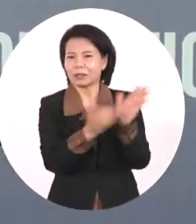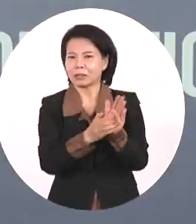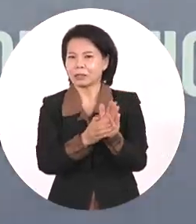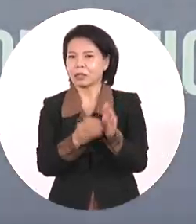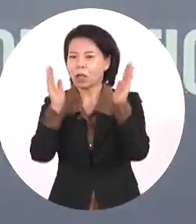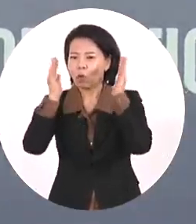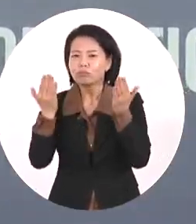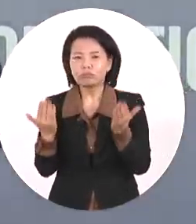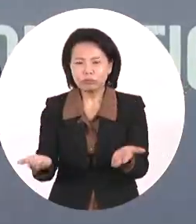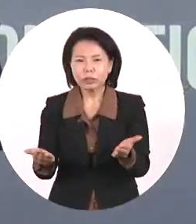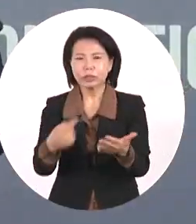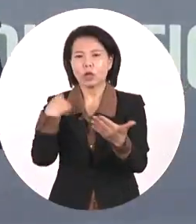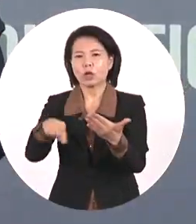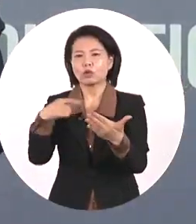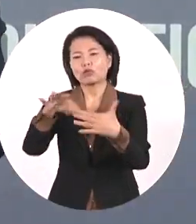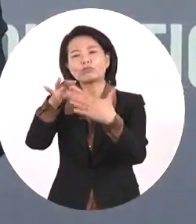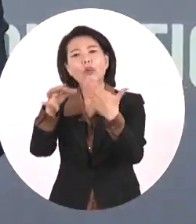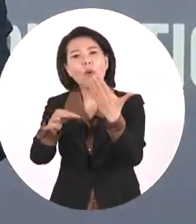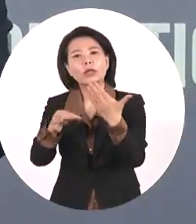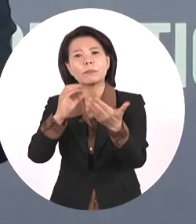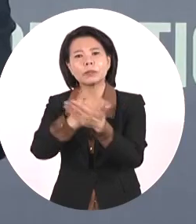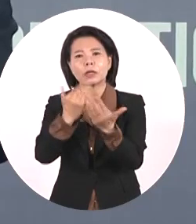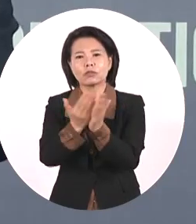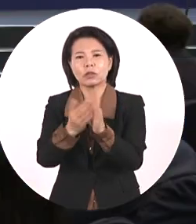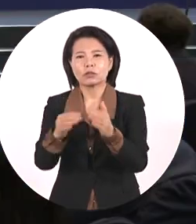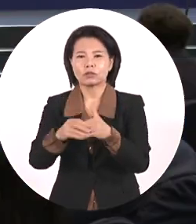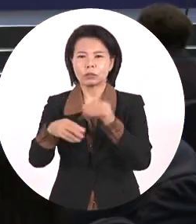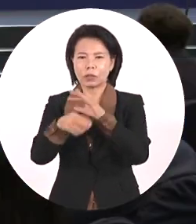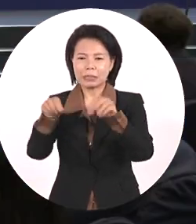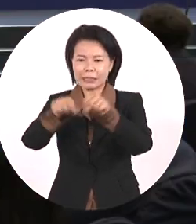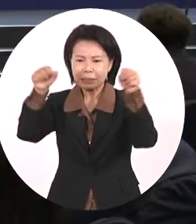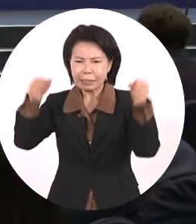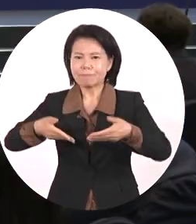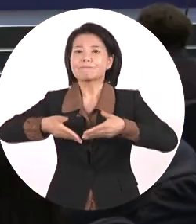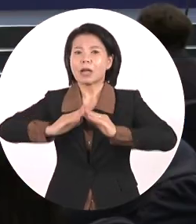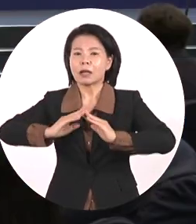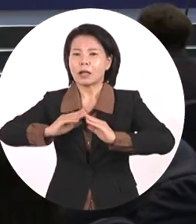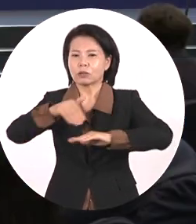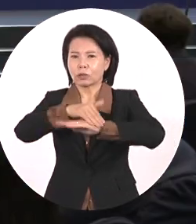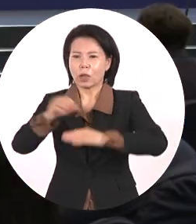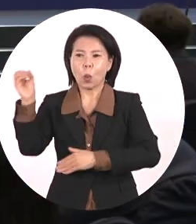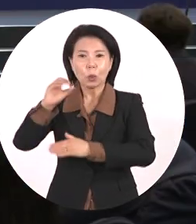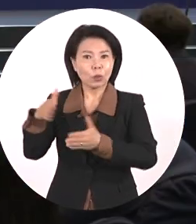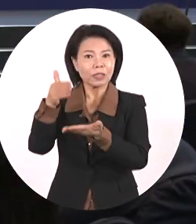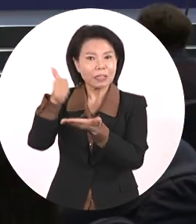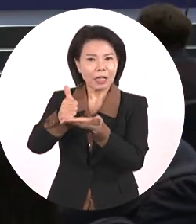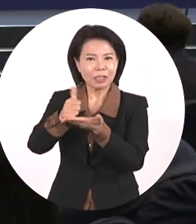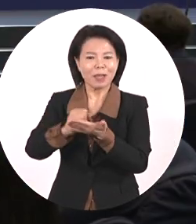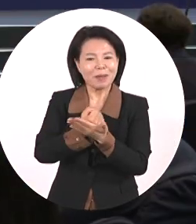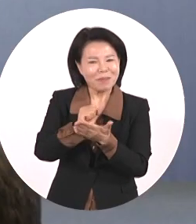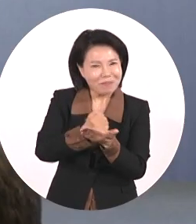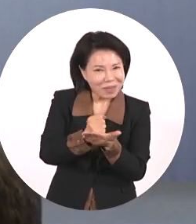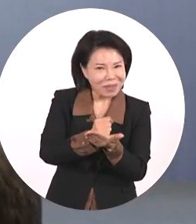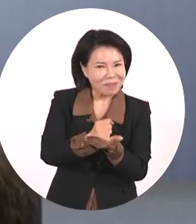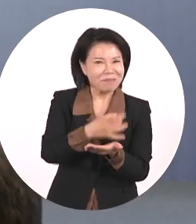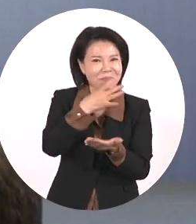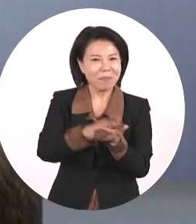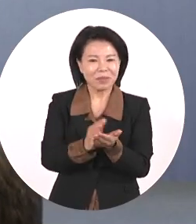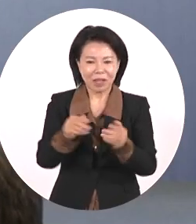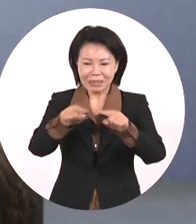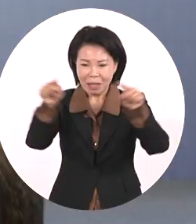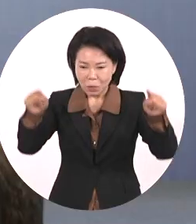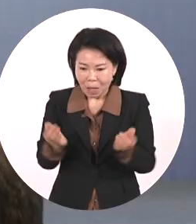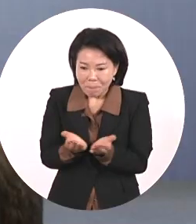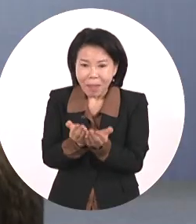제시하며 런케이션을 활용한 교육 생태계 조성 계획을 발표했습니다. 오영훈 지사는